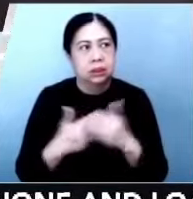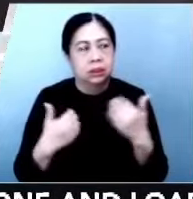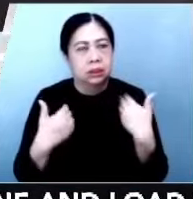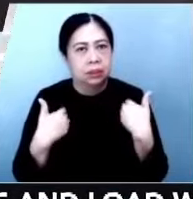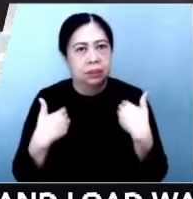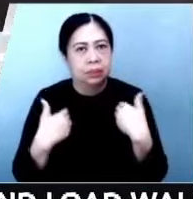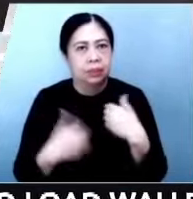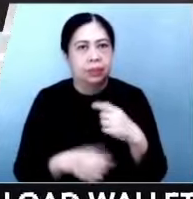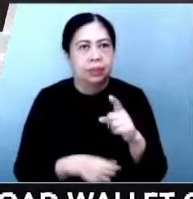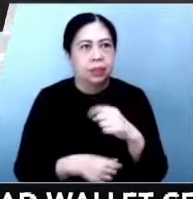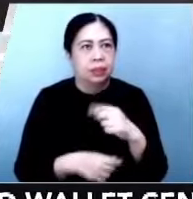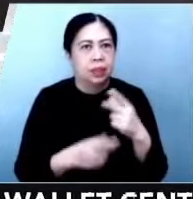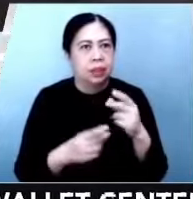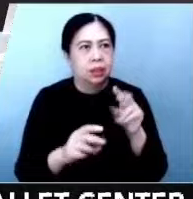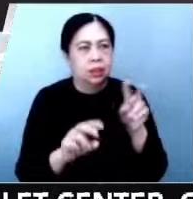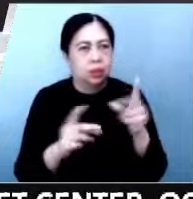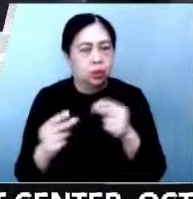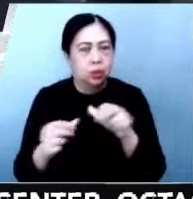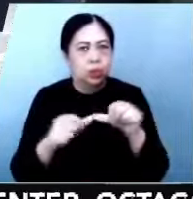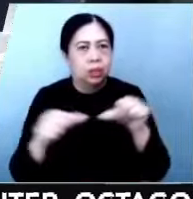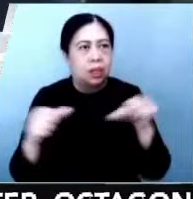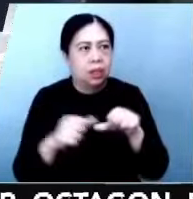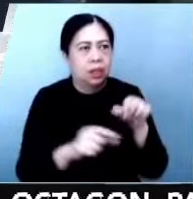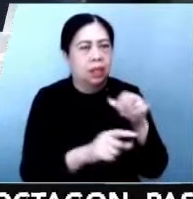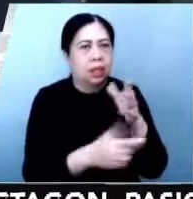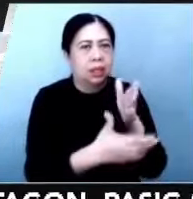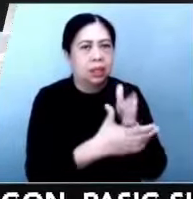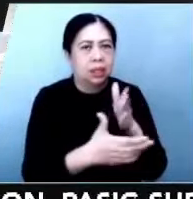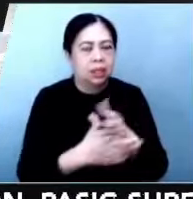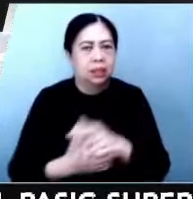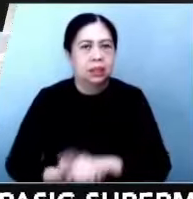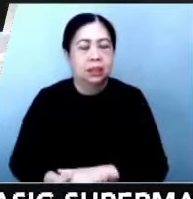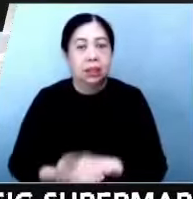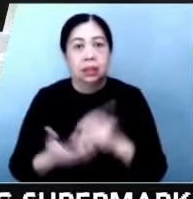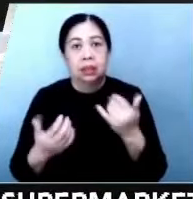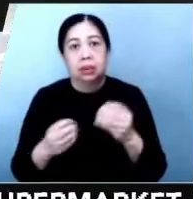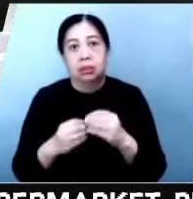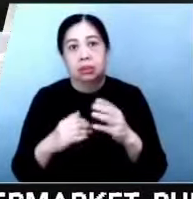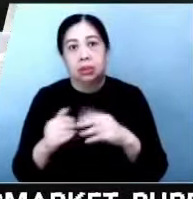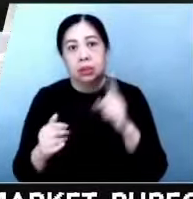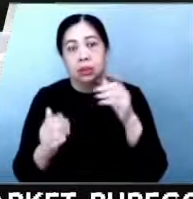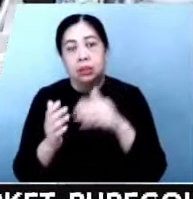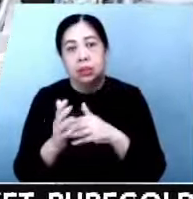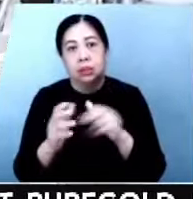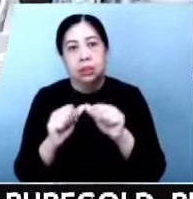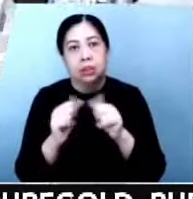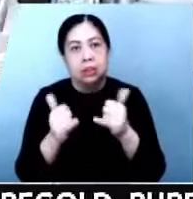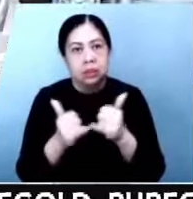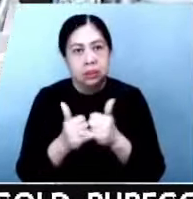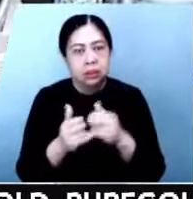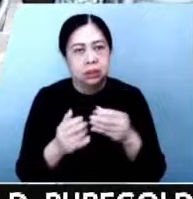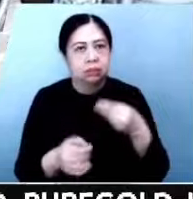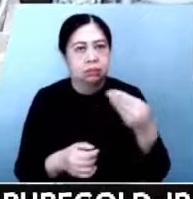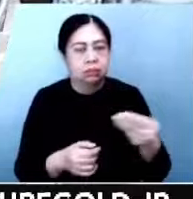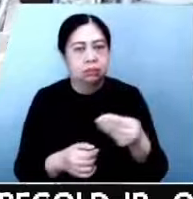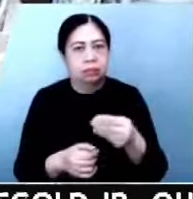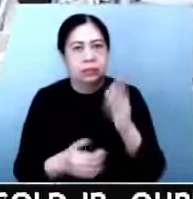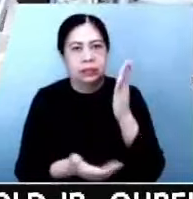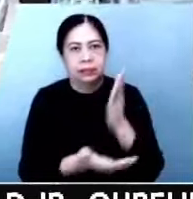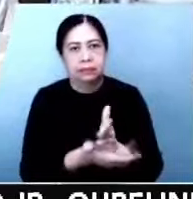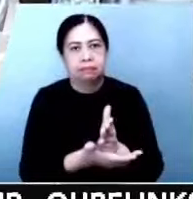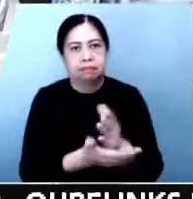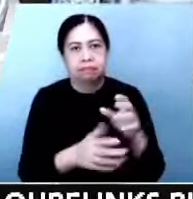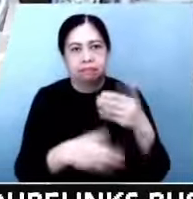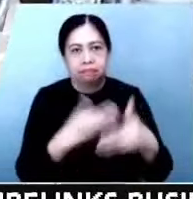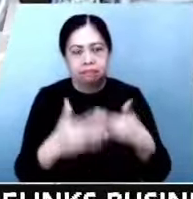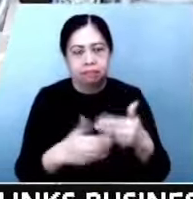to conduct their area post-office inspection. Sa ngayon, mahigit 1,000 ahensya na raw ang inisyuhan ng cease to operate. Sinita